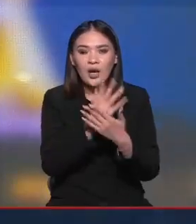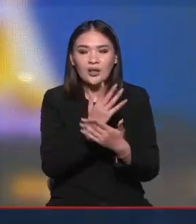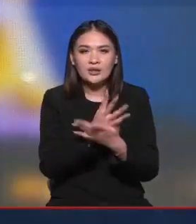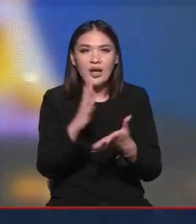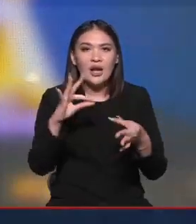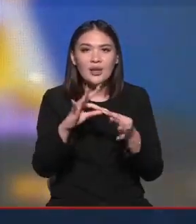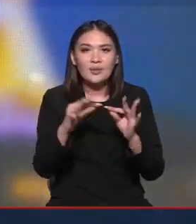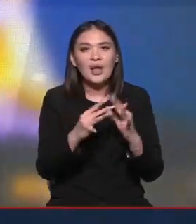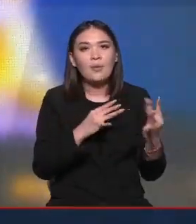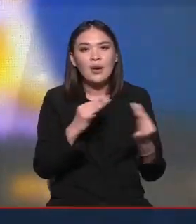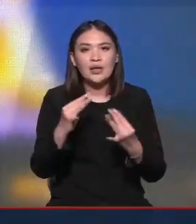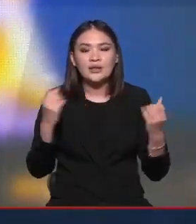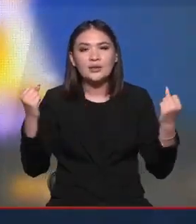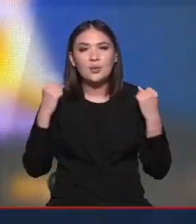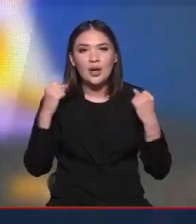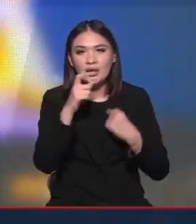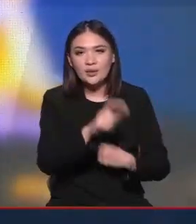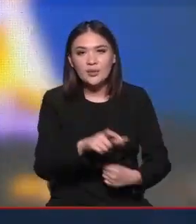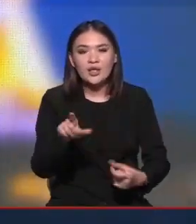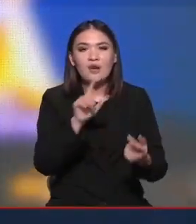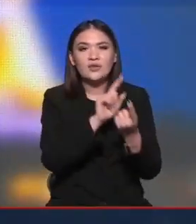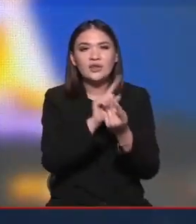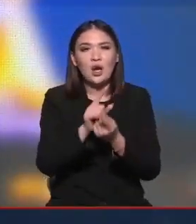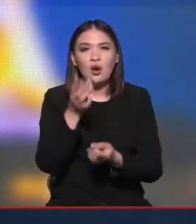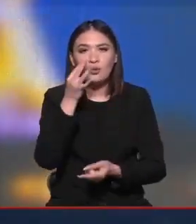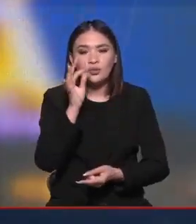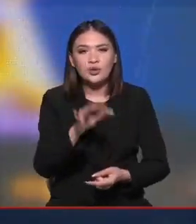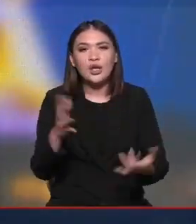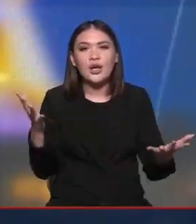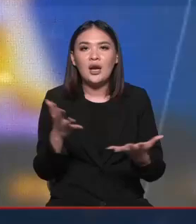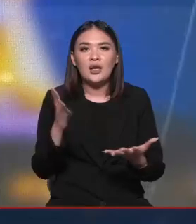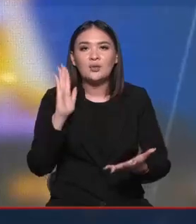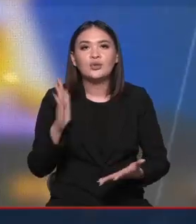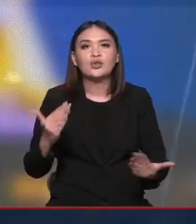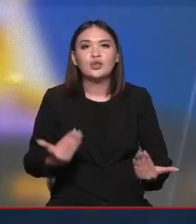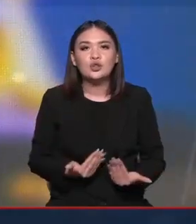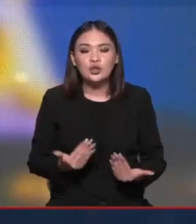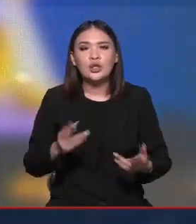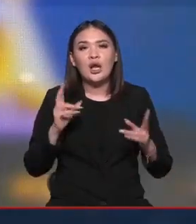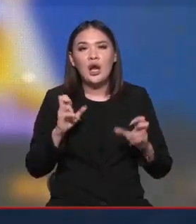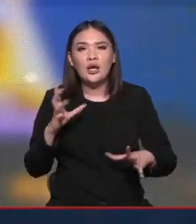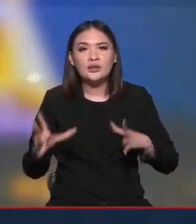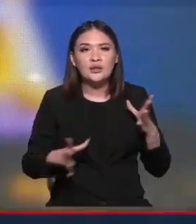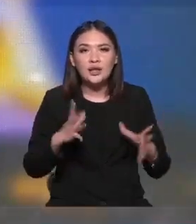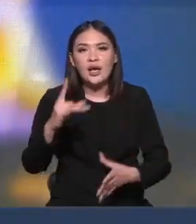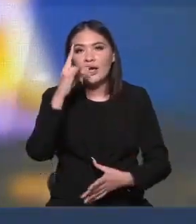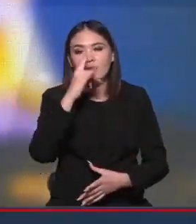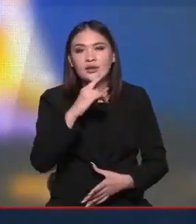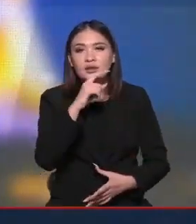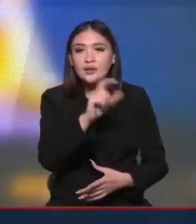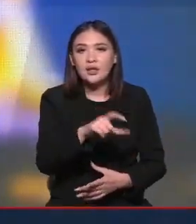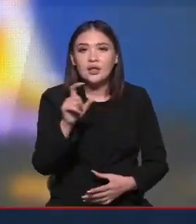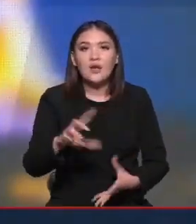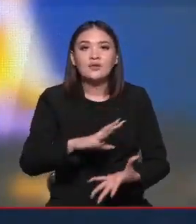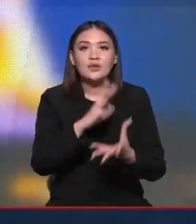олимпиады пообщаться с нашими спортсменами встретиться с экспертами узнать в каких условиях будут жить и тренироваться казахстанские Олимпийцы Ну